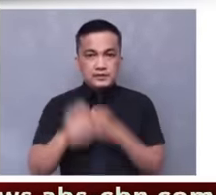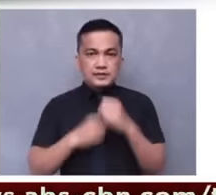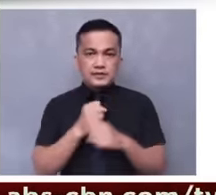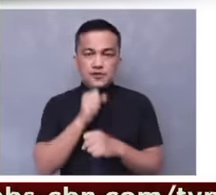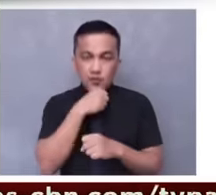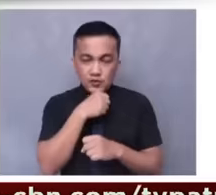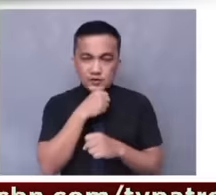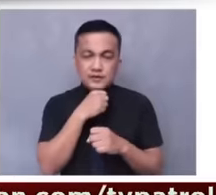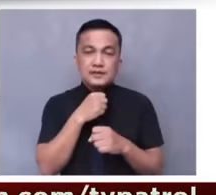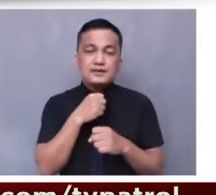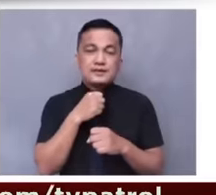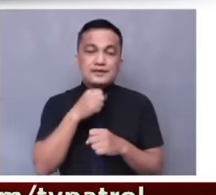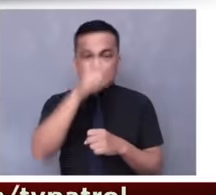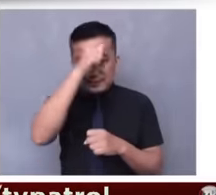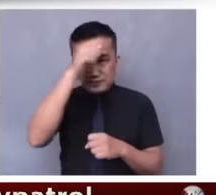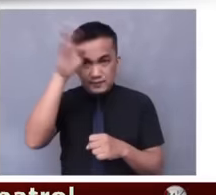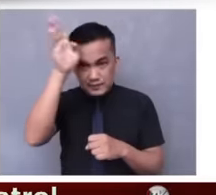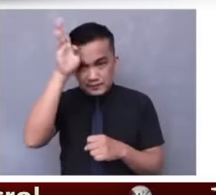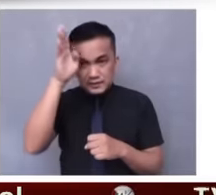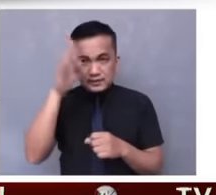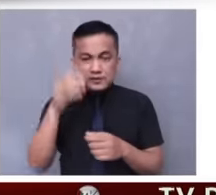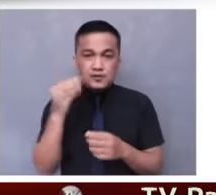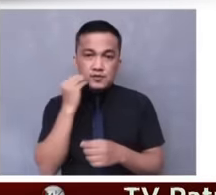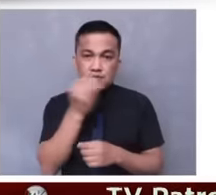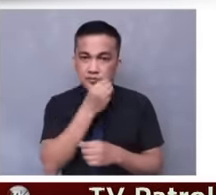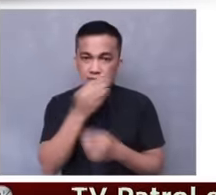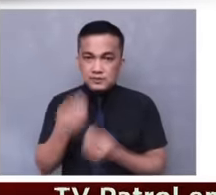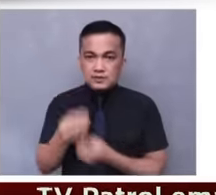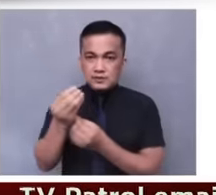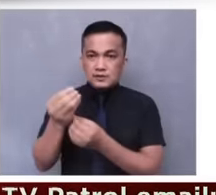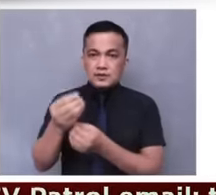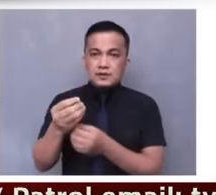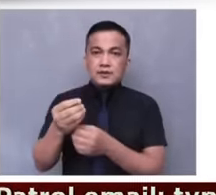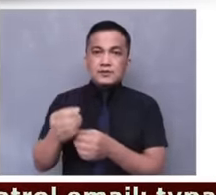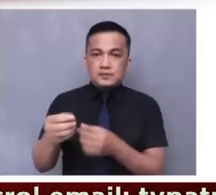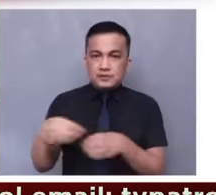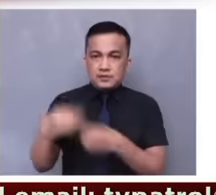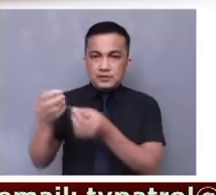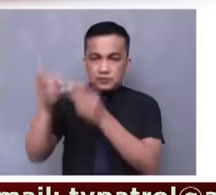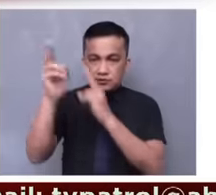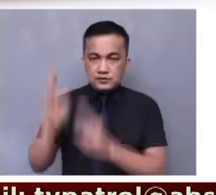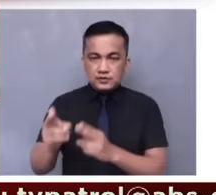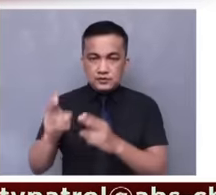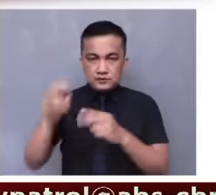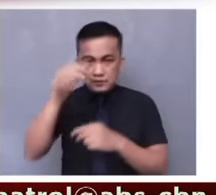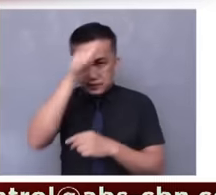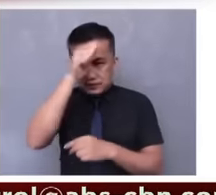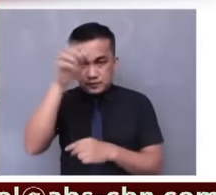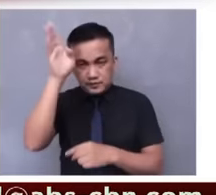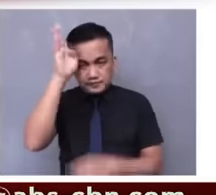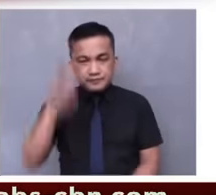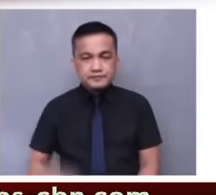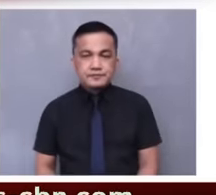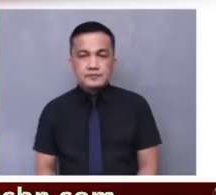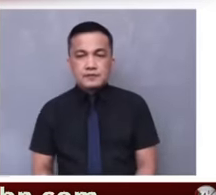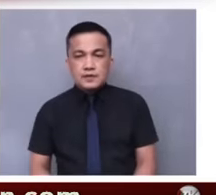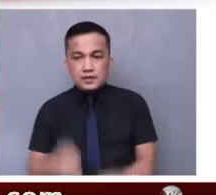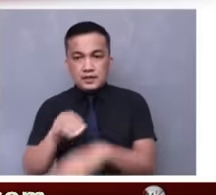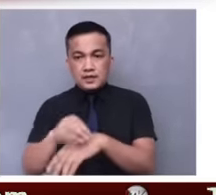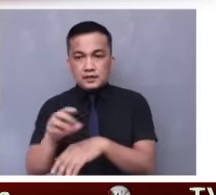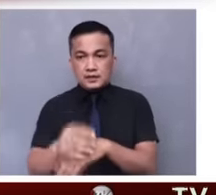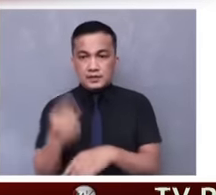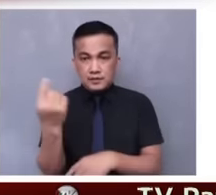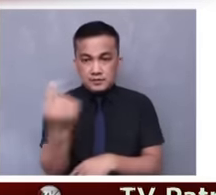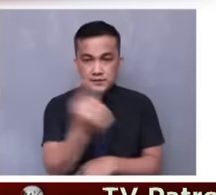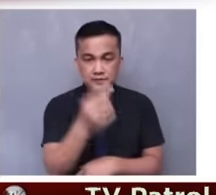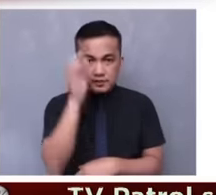Bonifacio. Nag-alay ng bulaklak at ginawaran ng parangal ng Pangulo si Bonifacio. I invite every Filipino to become